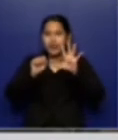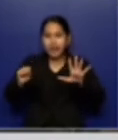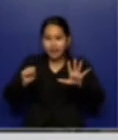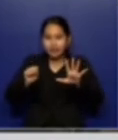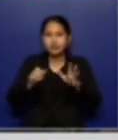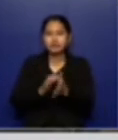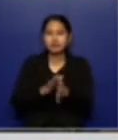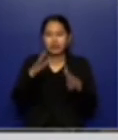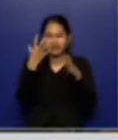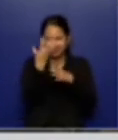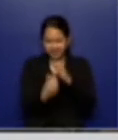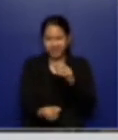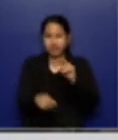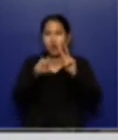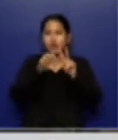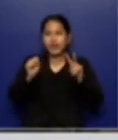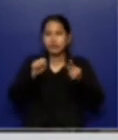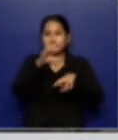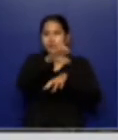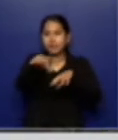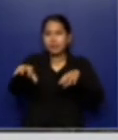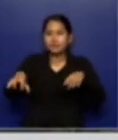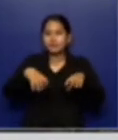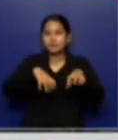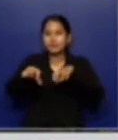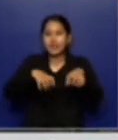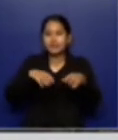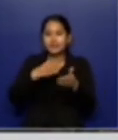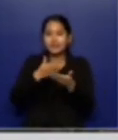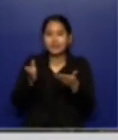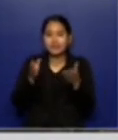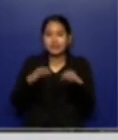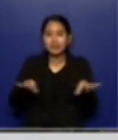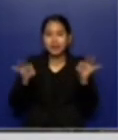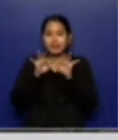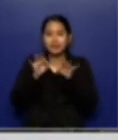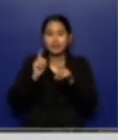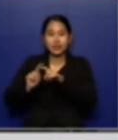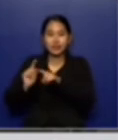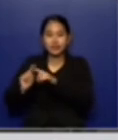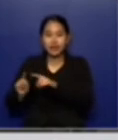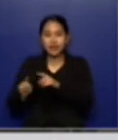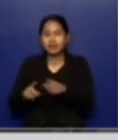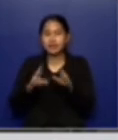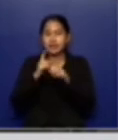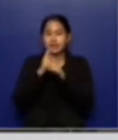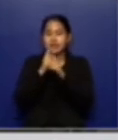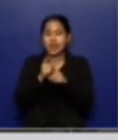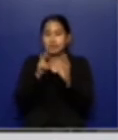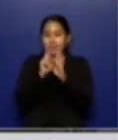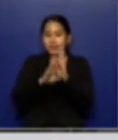านละ 200,000 เพื่อให้ชาวบ้านจัดซื้อของที่จำเป็นโดยไม่ได้ยึดระเบียบของราชการ